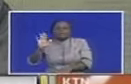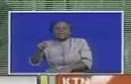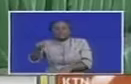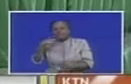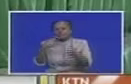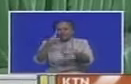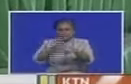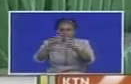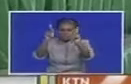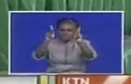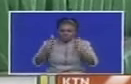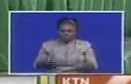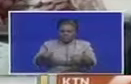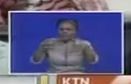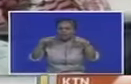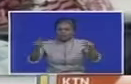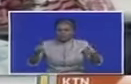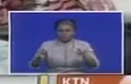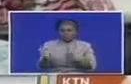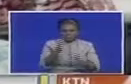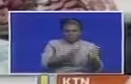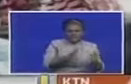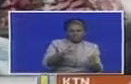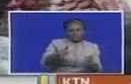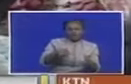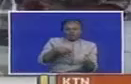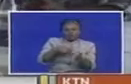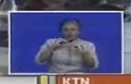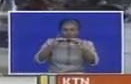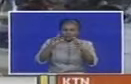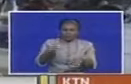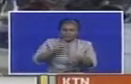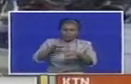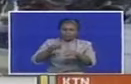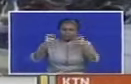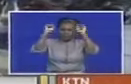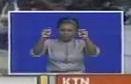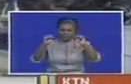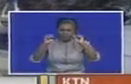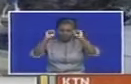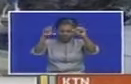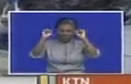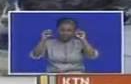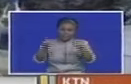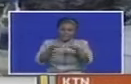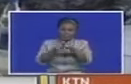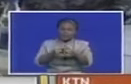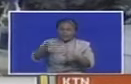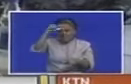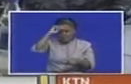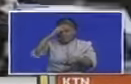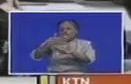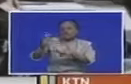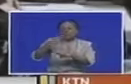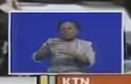akizungumza mjini Kisumu wakati wa kutangaza mpango wa kuwalipa walimu wanapokuwa katika mgomo. Sosiona anasema kwamba serikali inapoteza fedha nyingi zaidi